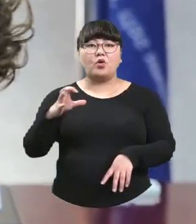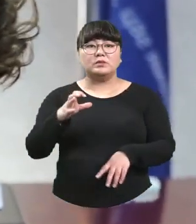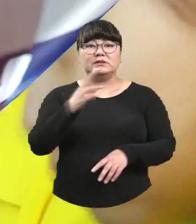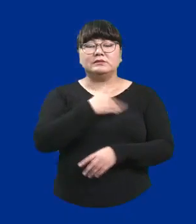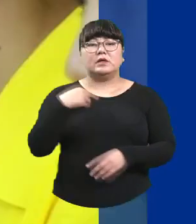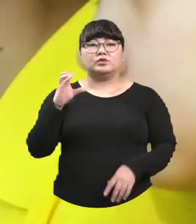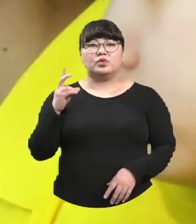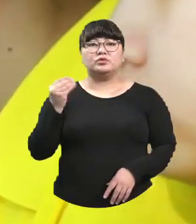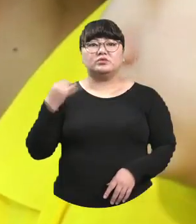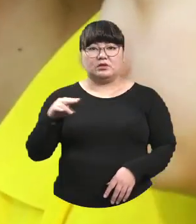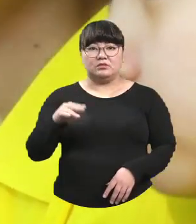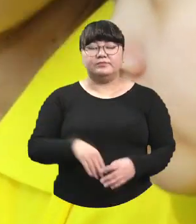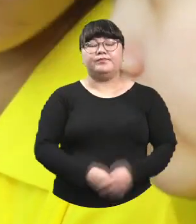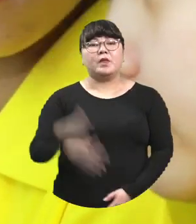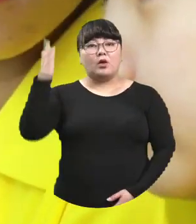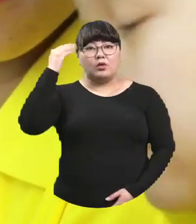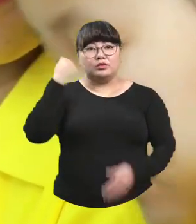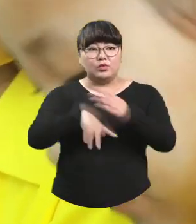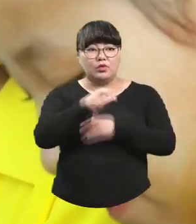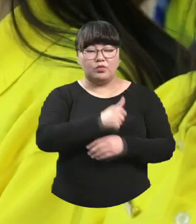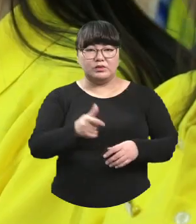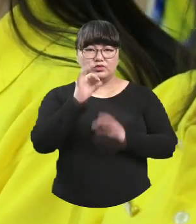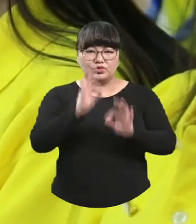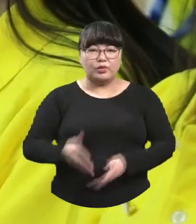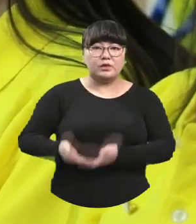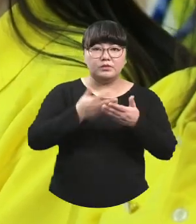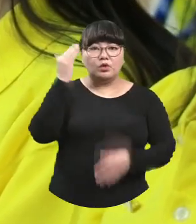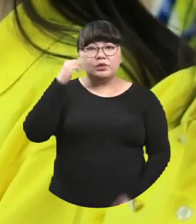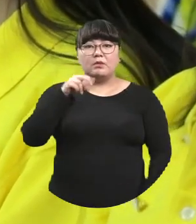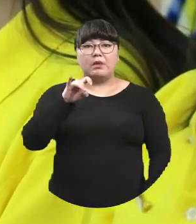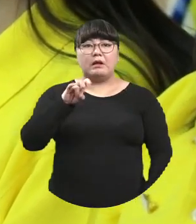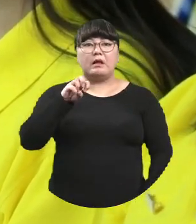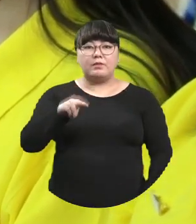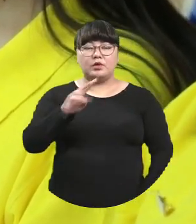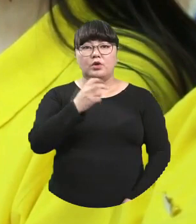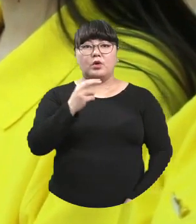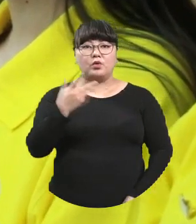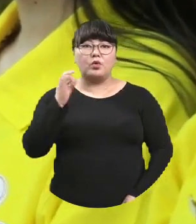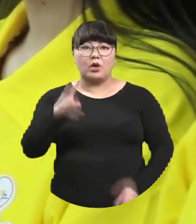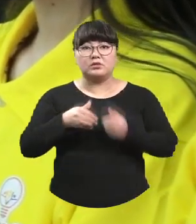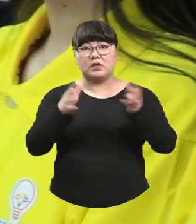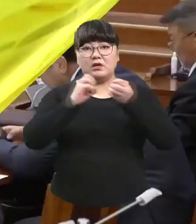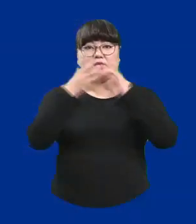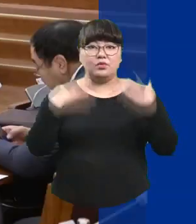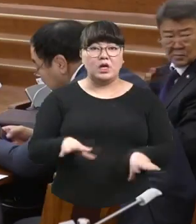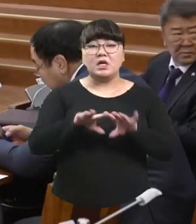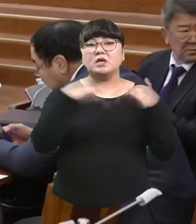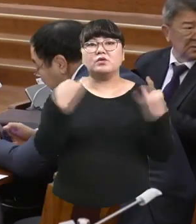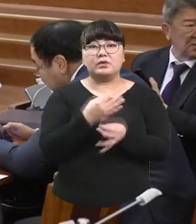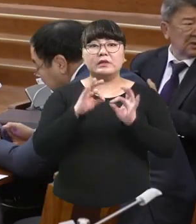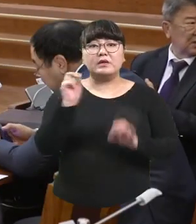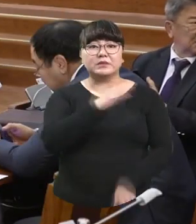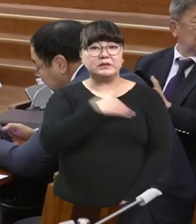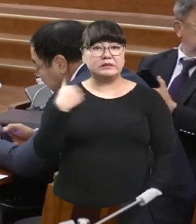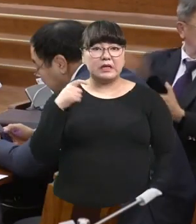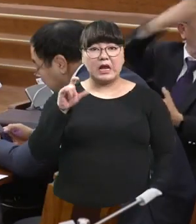томиллоо. Өсвөр үеийнхний хөгжил оролцоог бодитоор дэмжих Өсвөрийн парламент 2023 хөтөлбөрийн нээлт болсон. Улсын хурлын